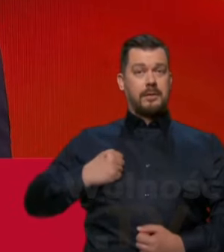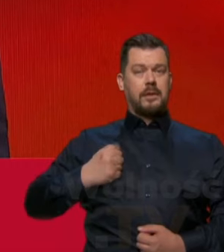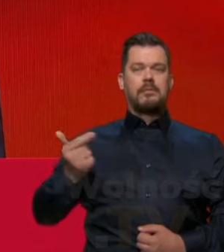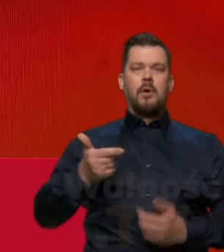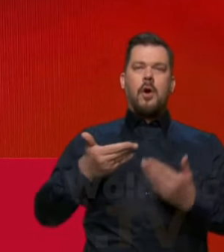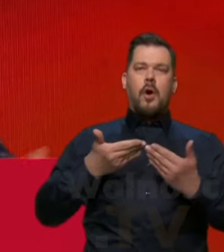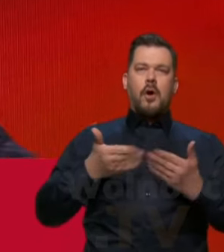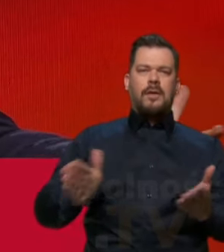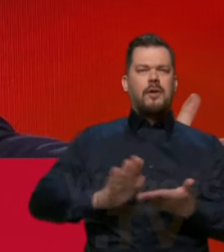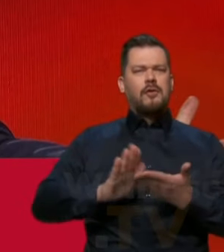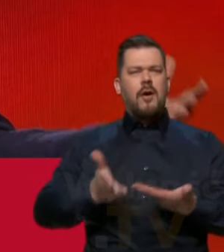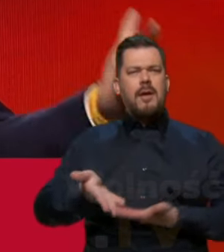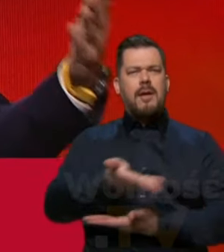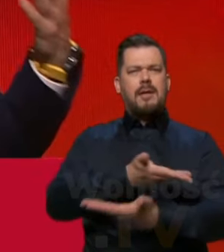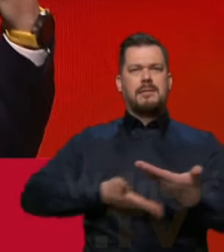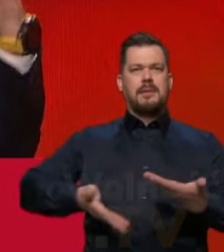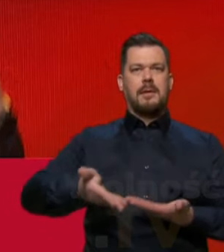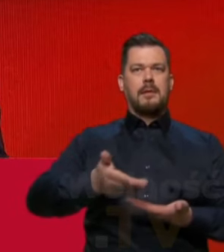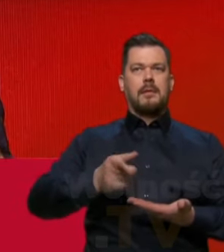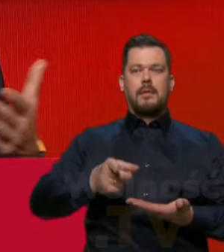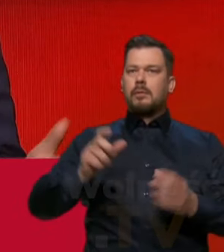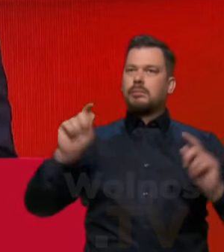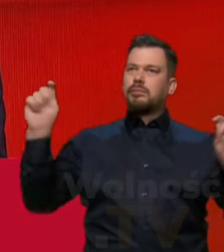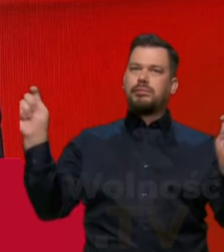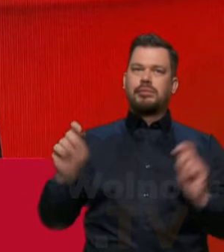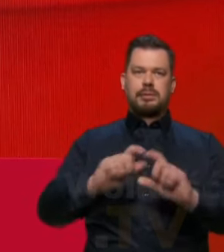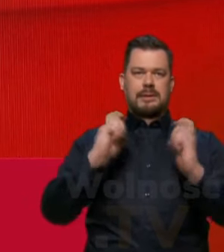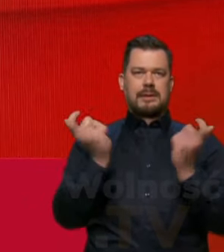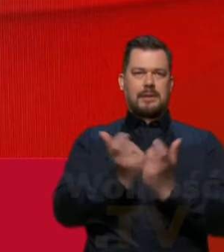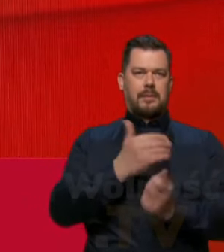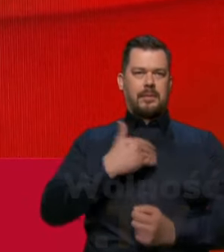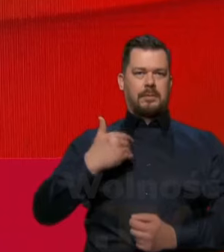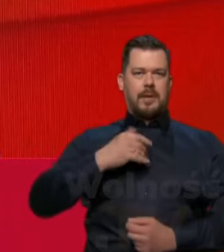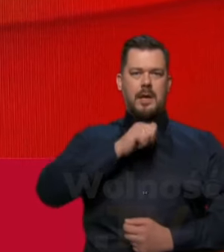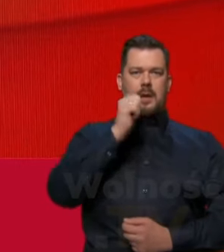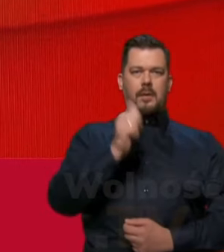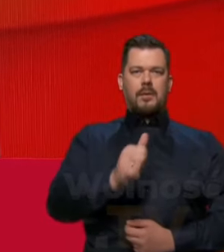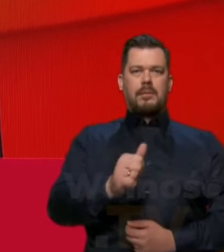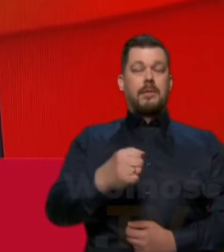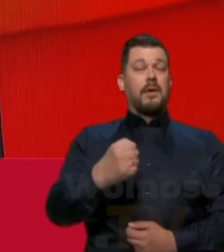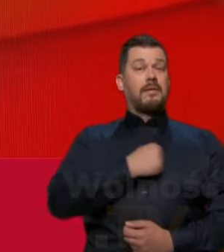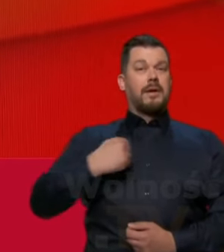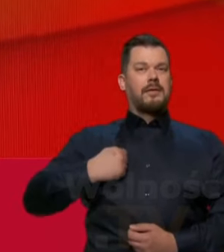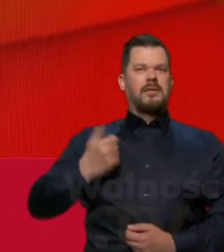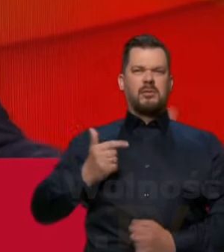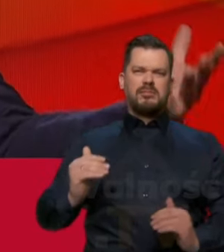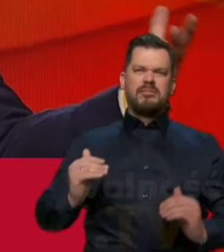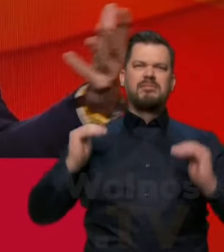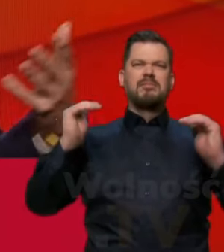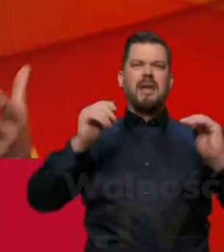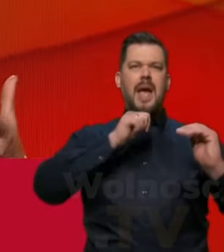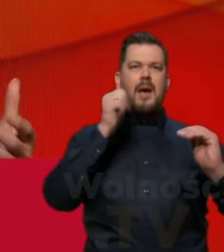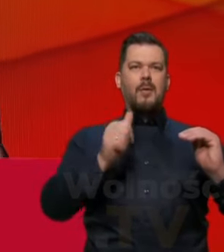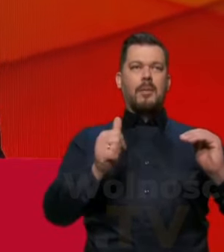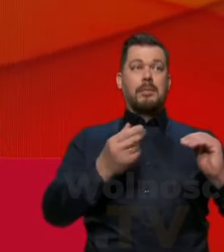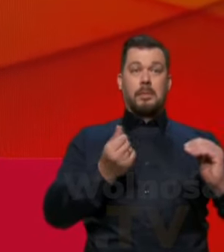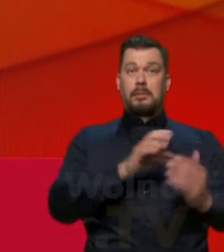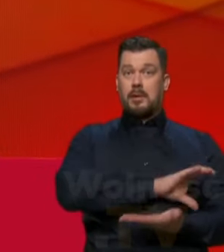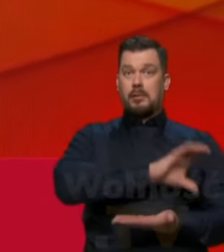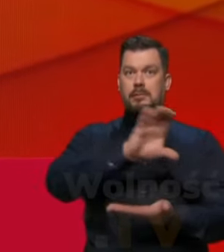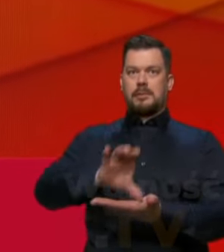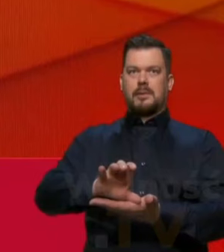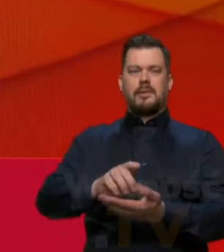otwarta i tolerancyjna, bo wtedy przyciąga talent z całej Polski, z całej Europy. Warszawa musi być europejska, dlatego że wtedy przyciąga pieniądze